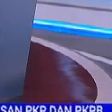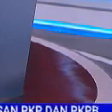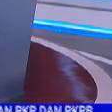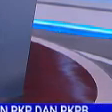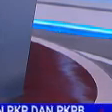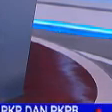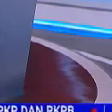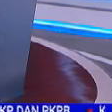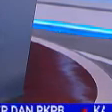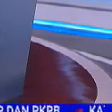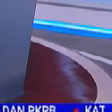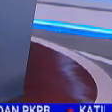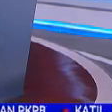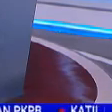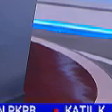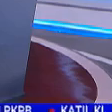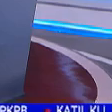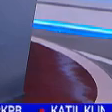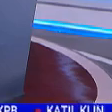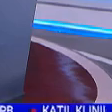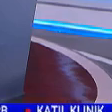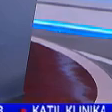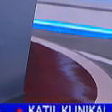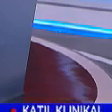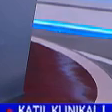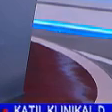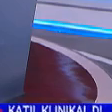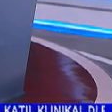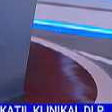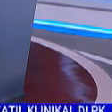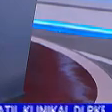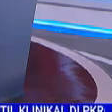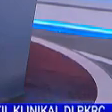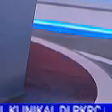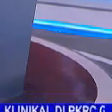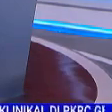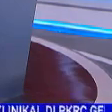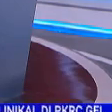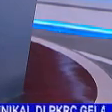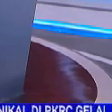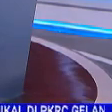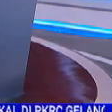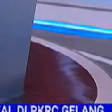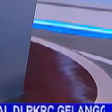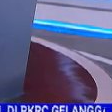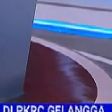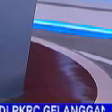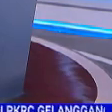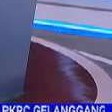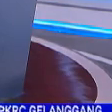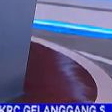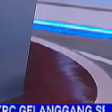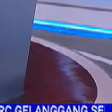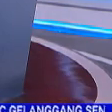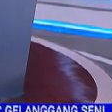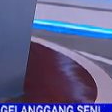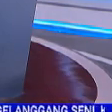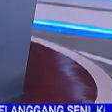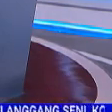daerah yang bermula hari ini di sana. Sarawak pula mengenai ingatan dan amalan cegah COVID-19